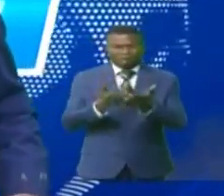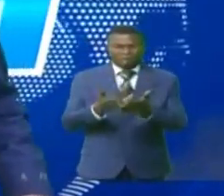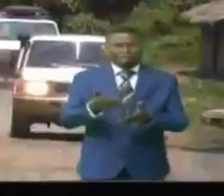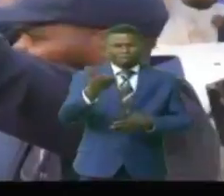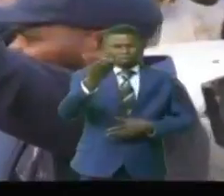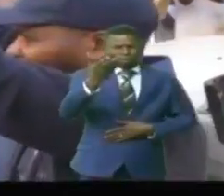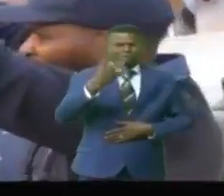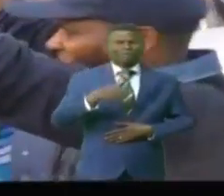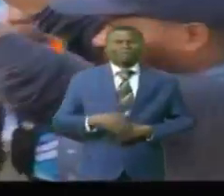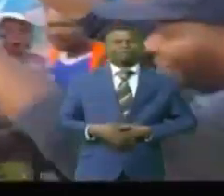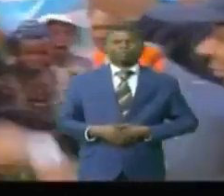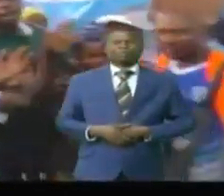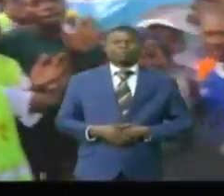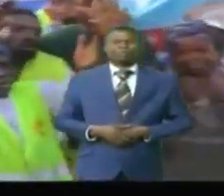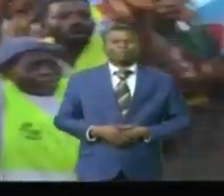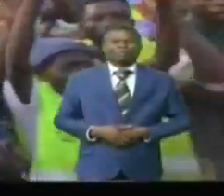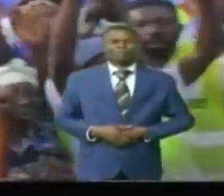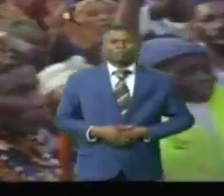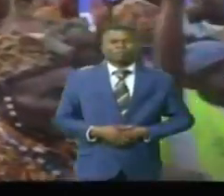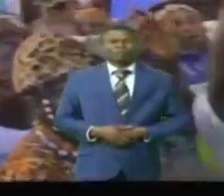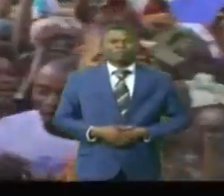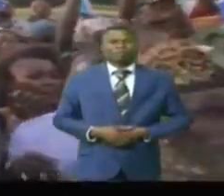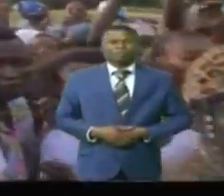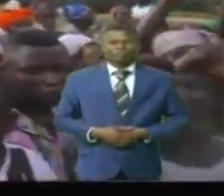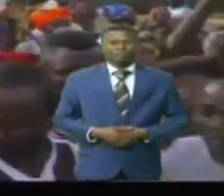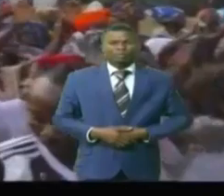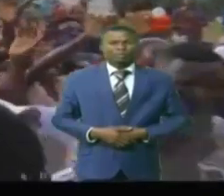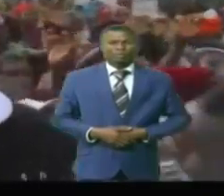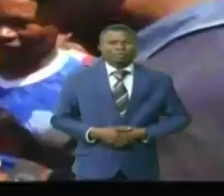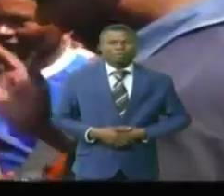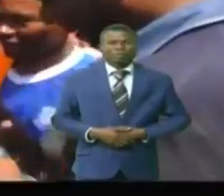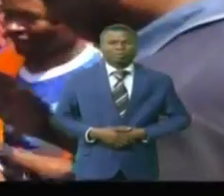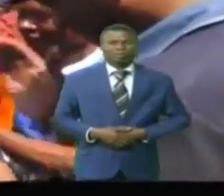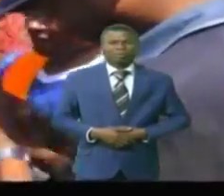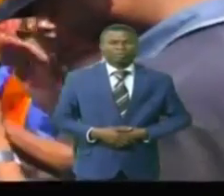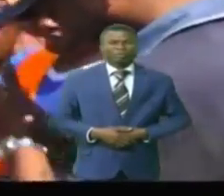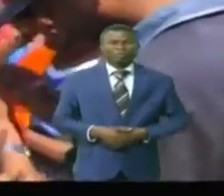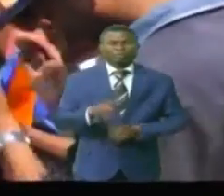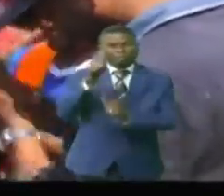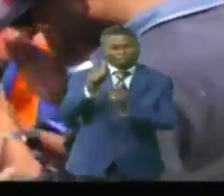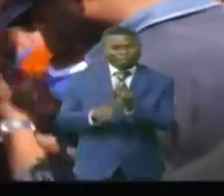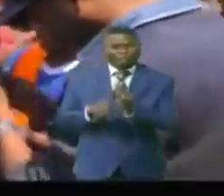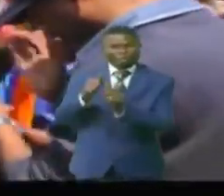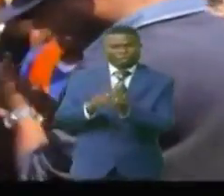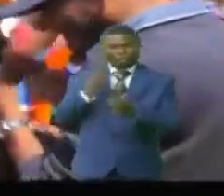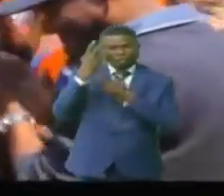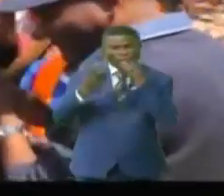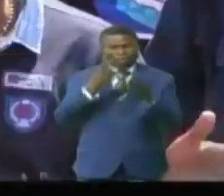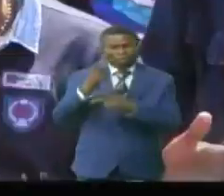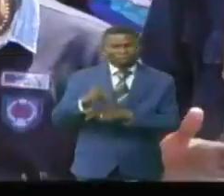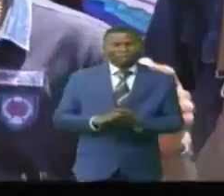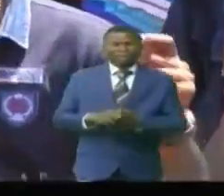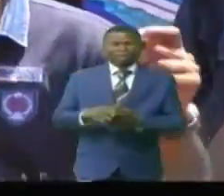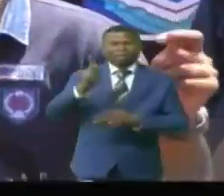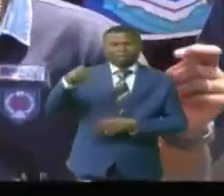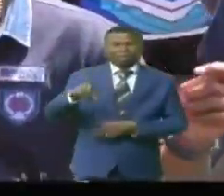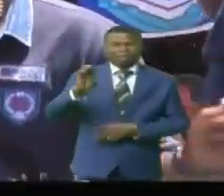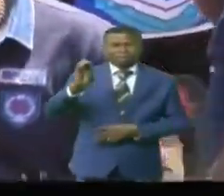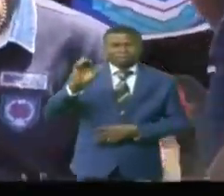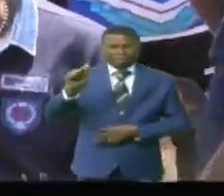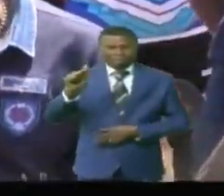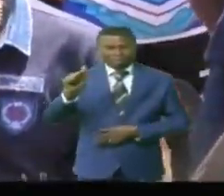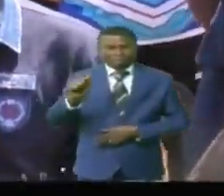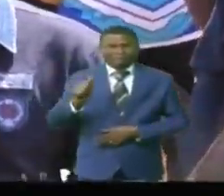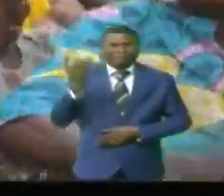Yenena. Le territoire de Mwenga a toujours été en fusion à chaque visite du PCA de la TMF,